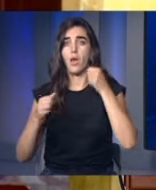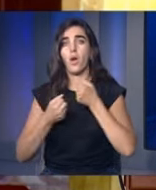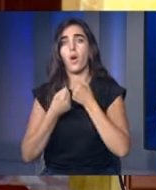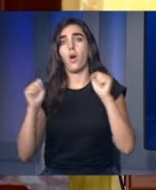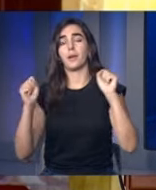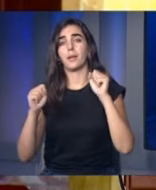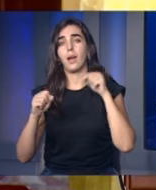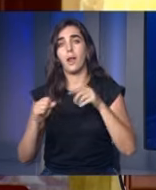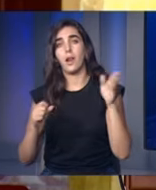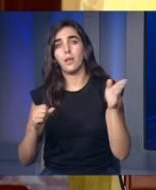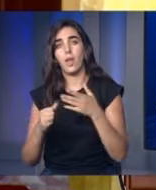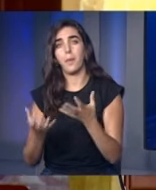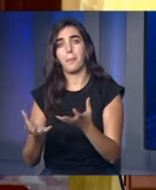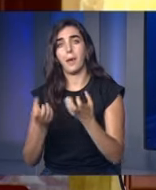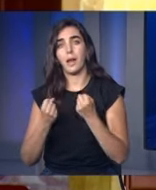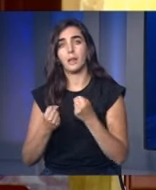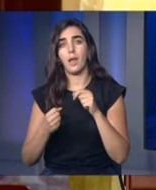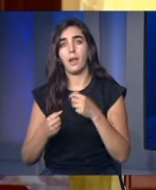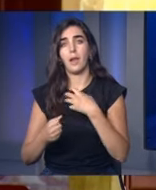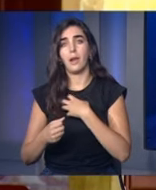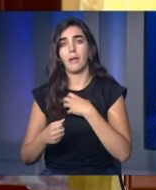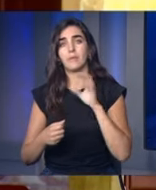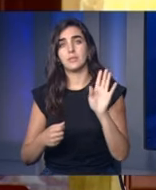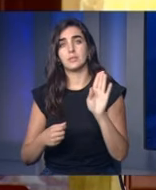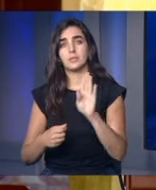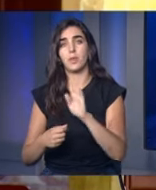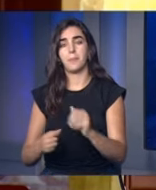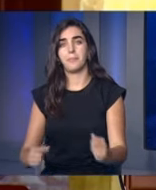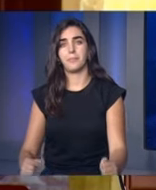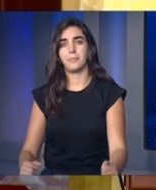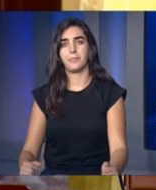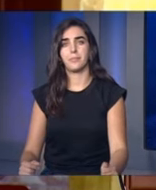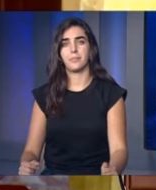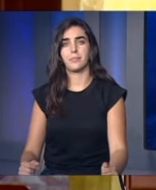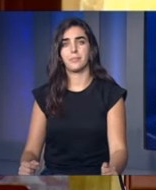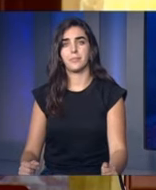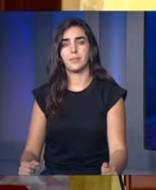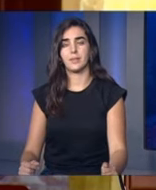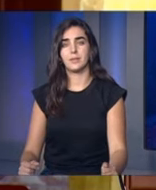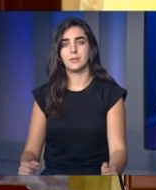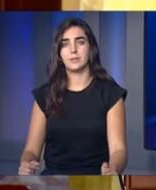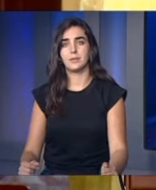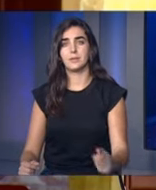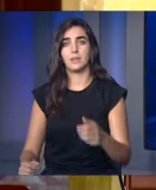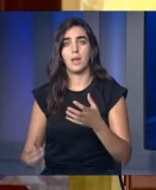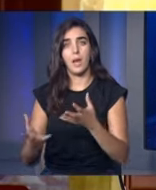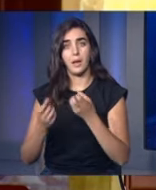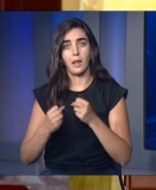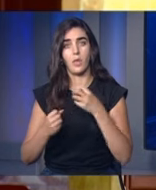في أعماقهم، لأدركوا خطأهم الجسيم وتابوا